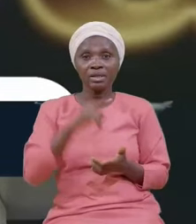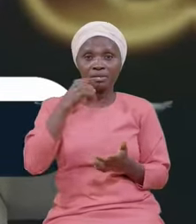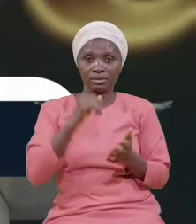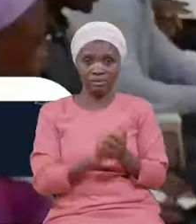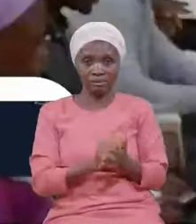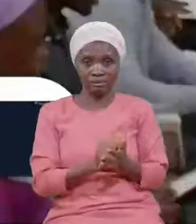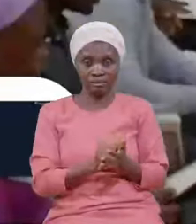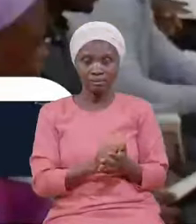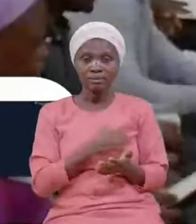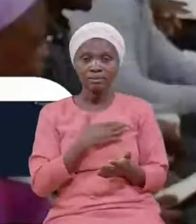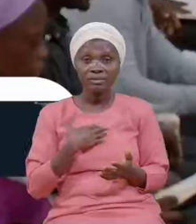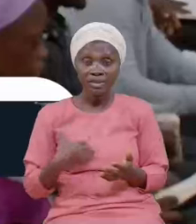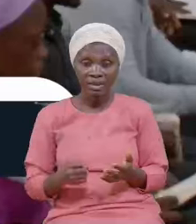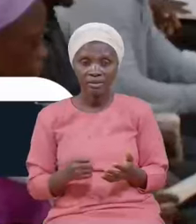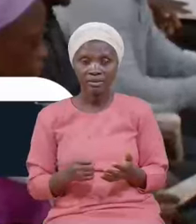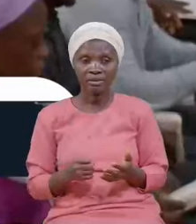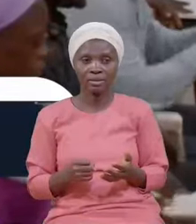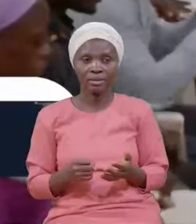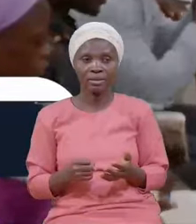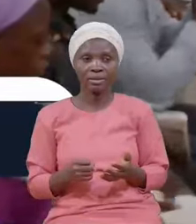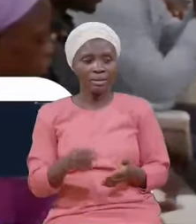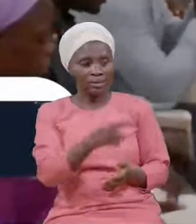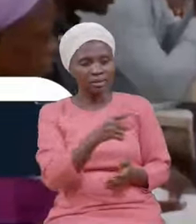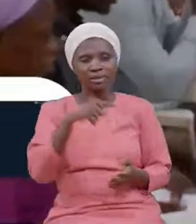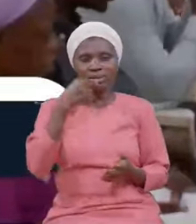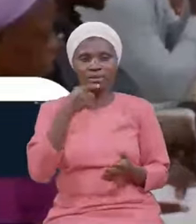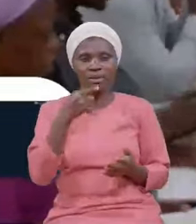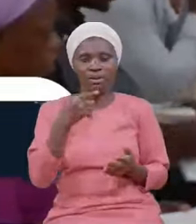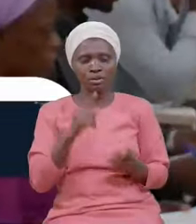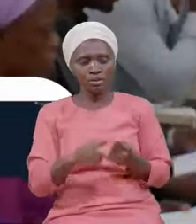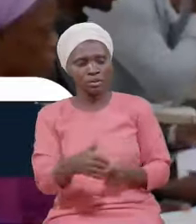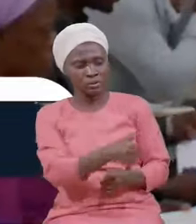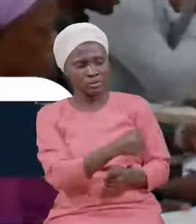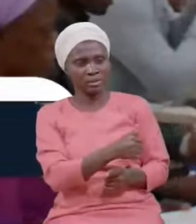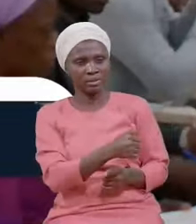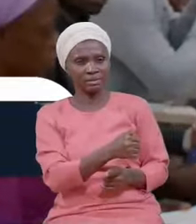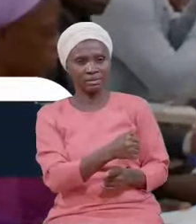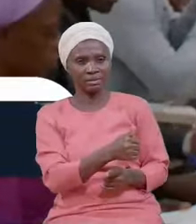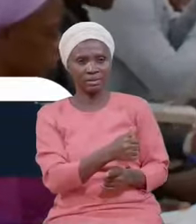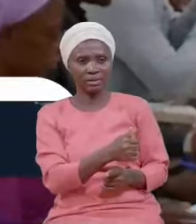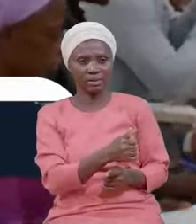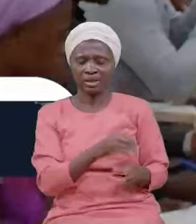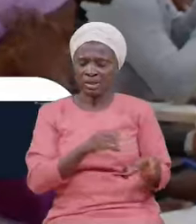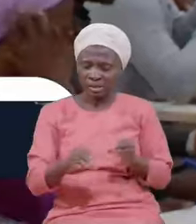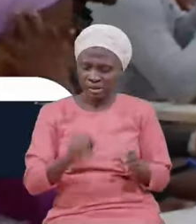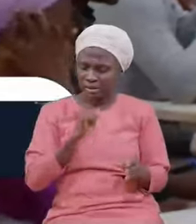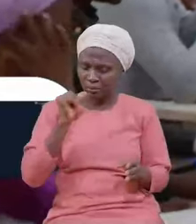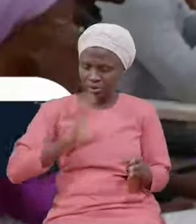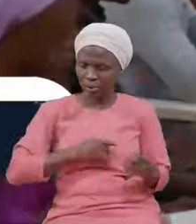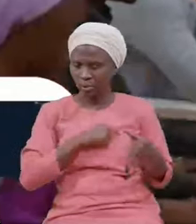Verset 32. Et ils se dirent l'un à l'autre, notre cœur ne brûlait-il